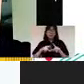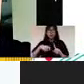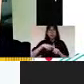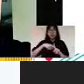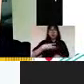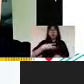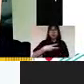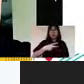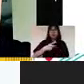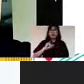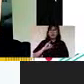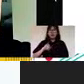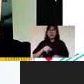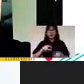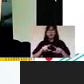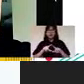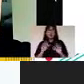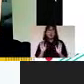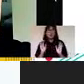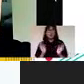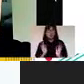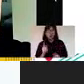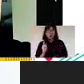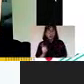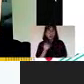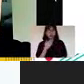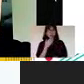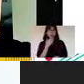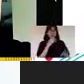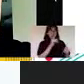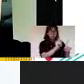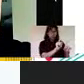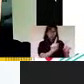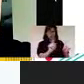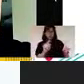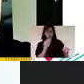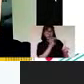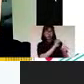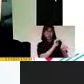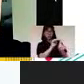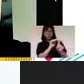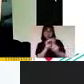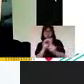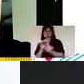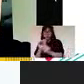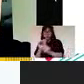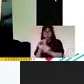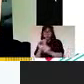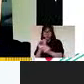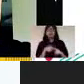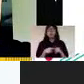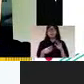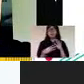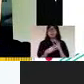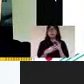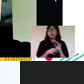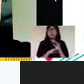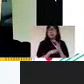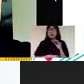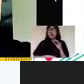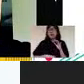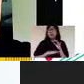itu sekarang mengaddress ada dua masalah mendasar yang selama ini tidak pernah bisa diselesaikan